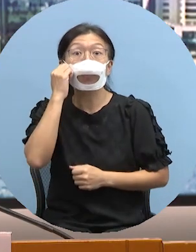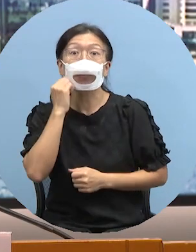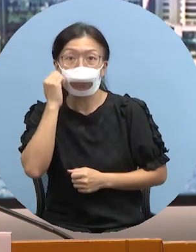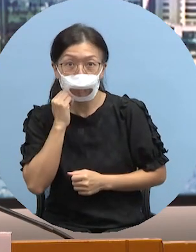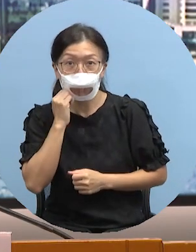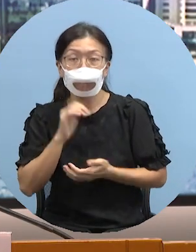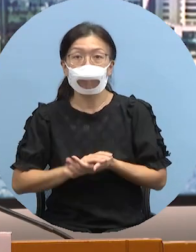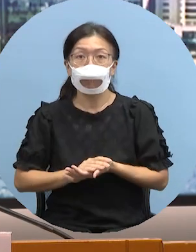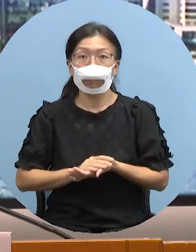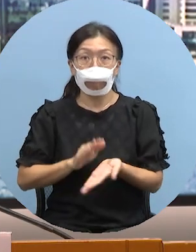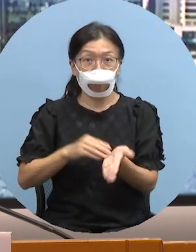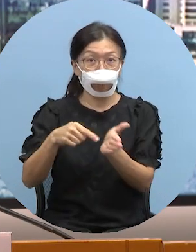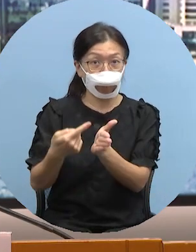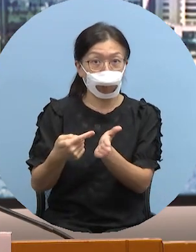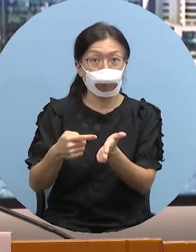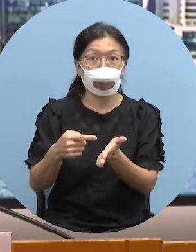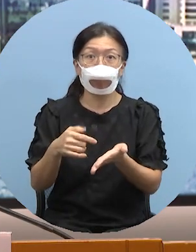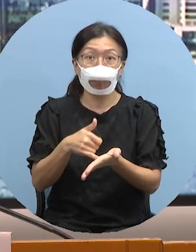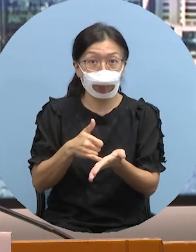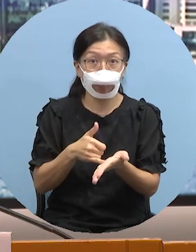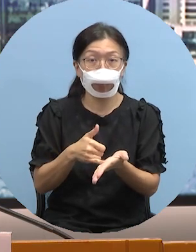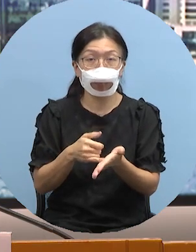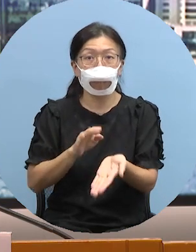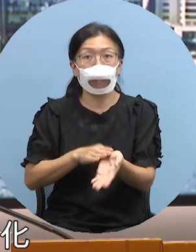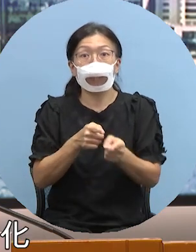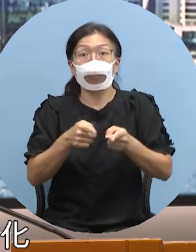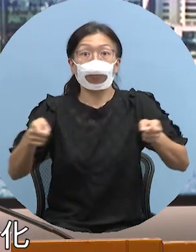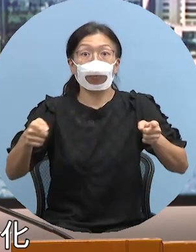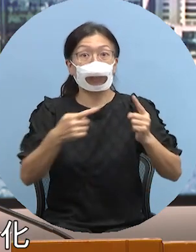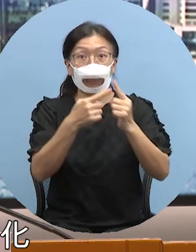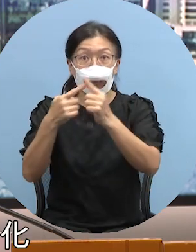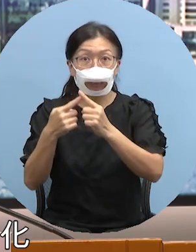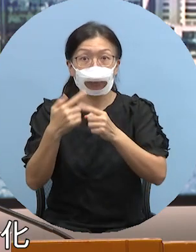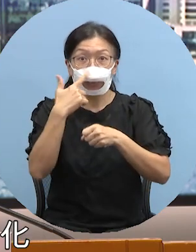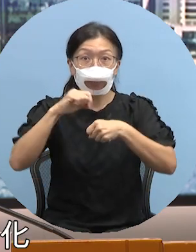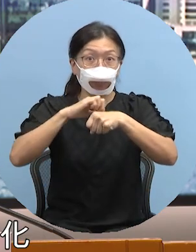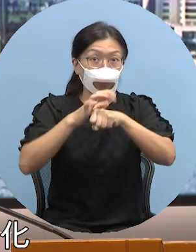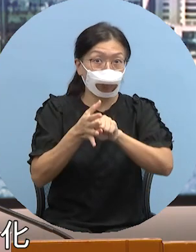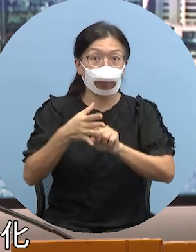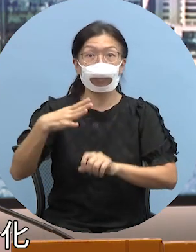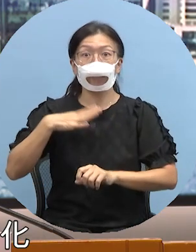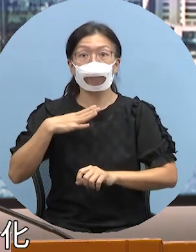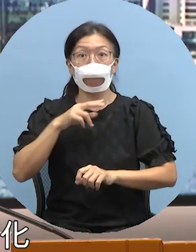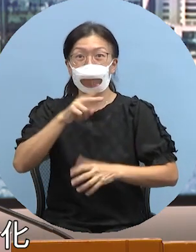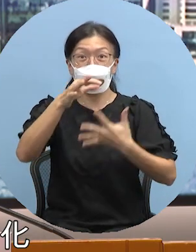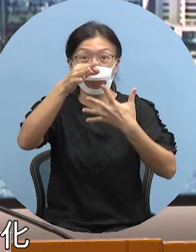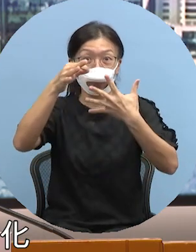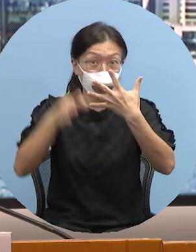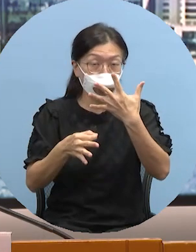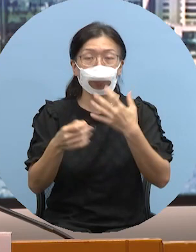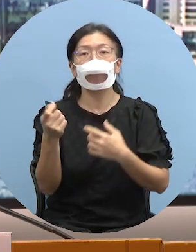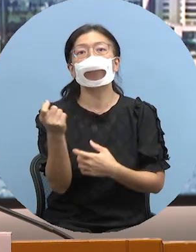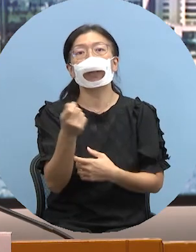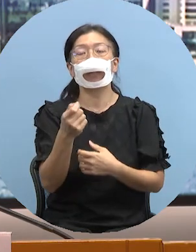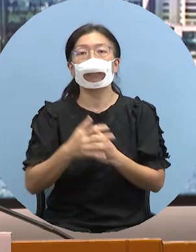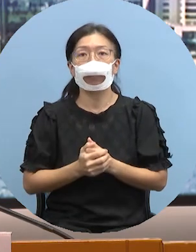啦、免疫力低啦，同埋長期病患嘅確診病人咧，因為新冠病情嘅情況可以惡化得好快。